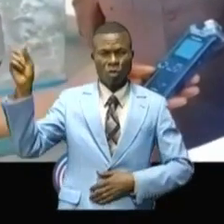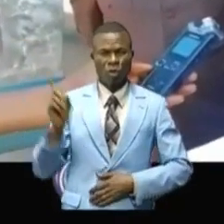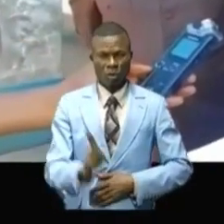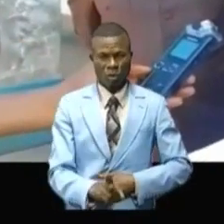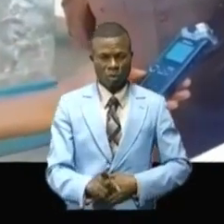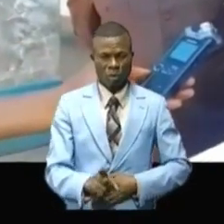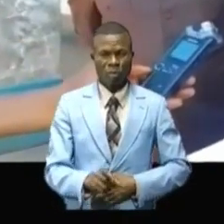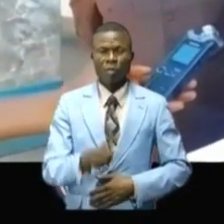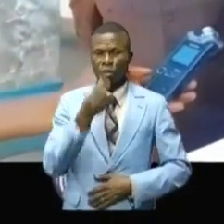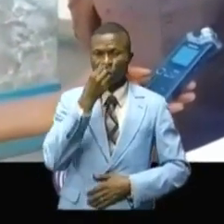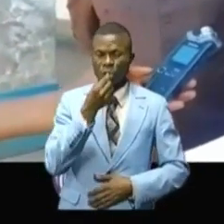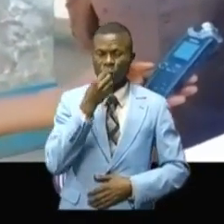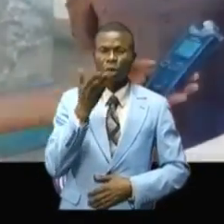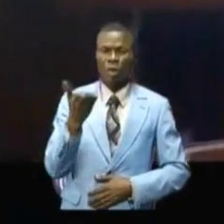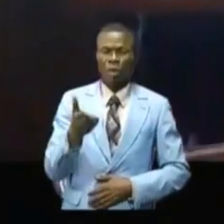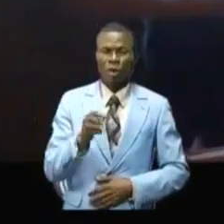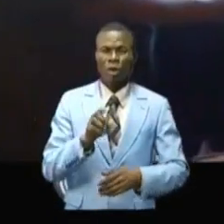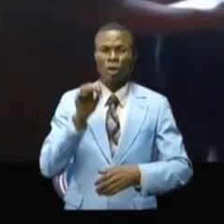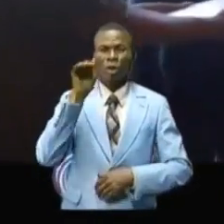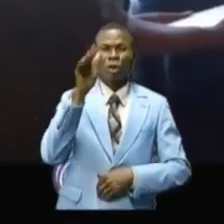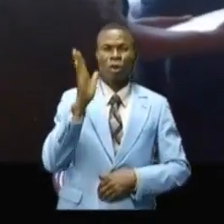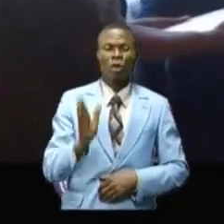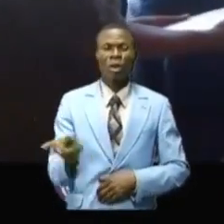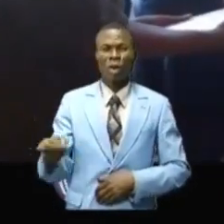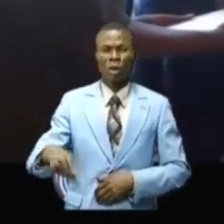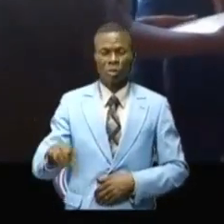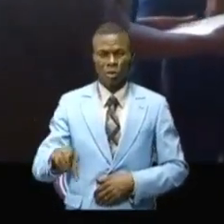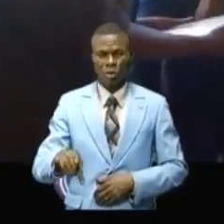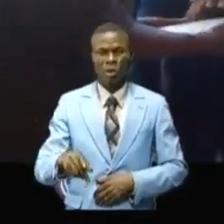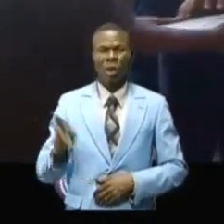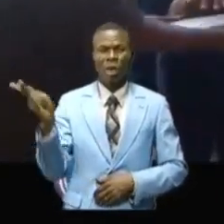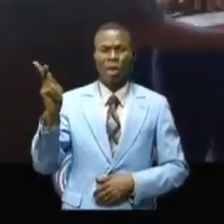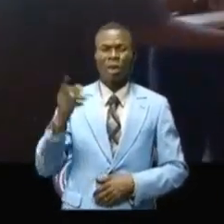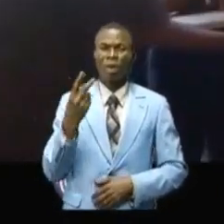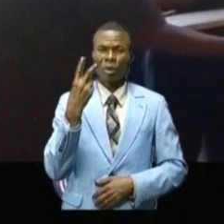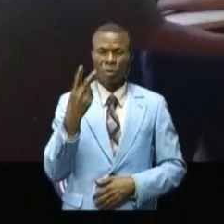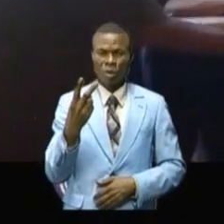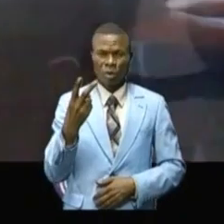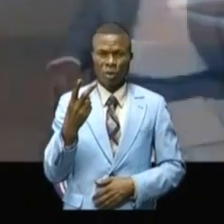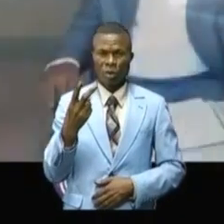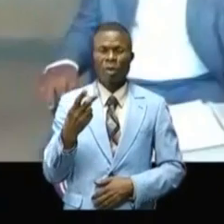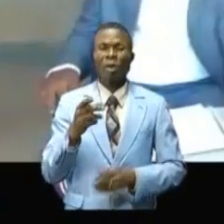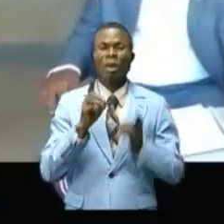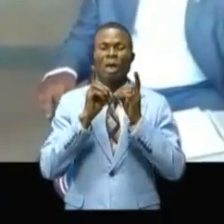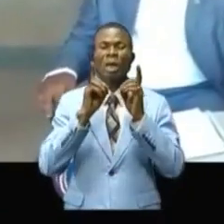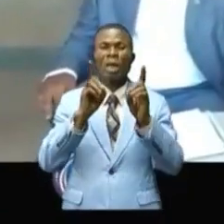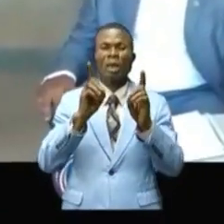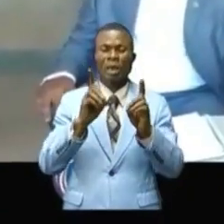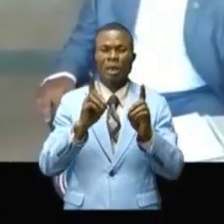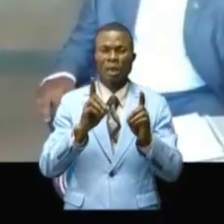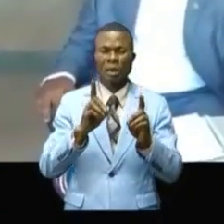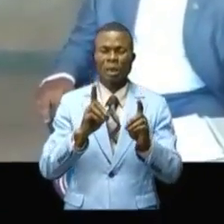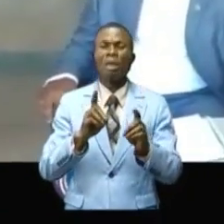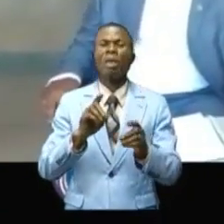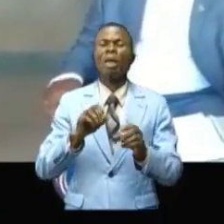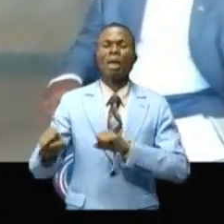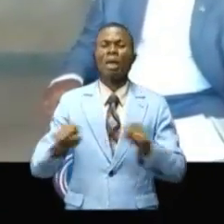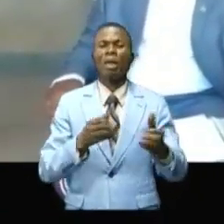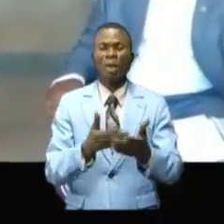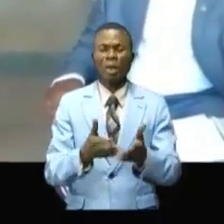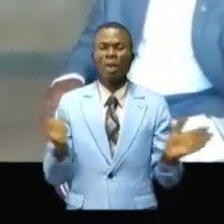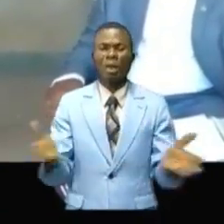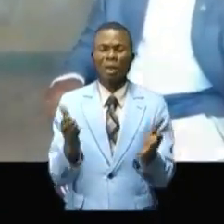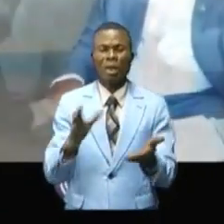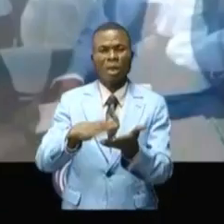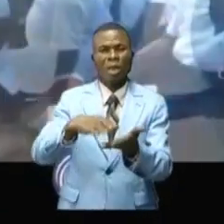Joseph Nkongolo Tchimini, directeur provincial EPST Kassai 2, a, dans son discours des circonstances, encouragé